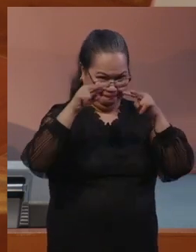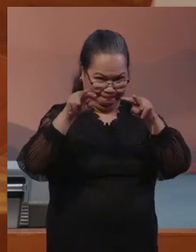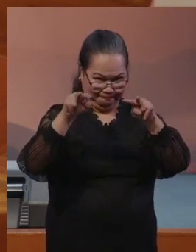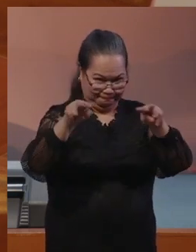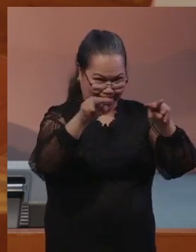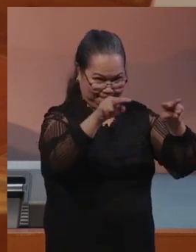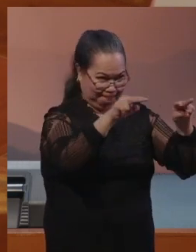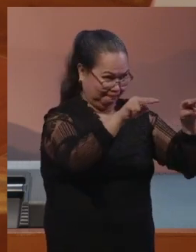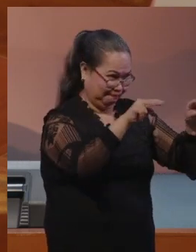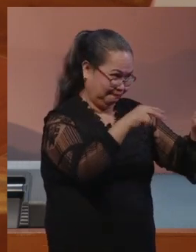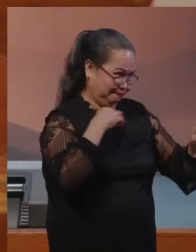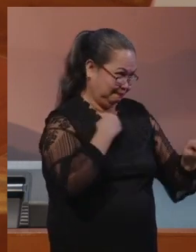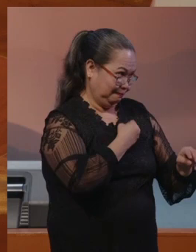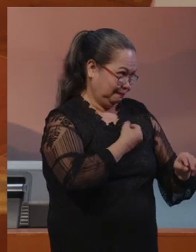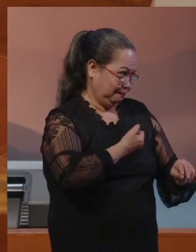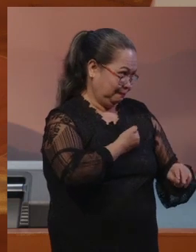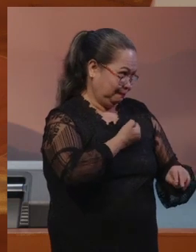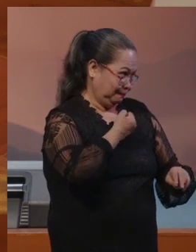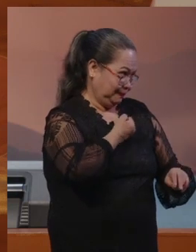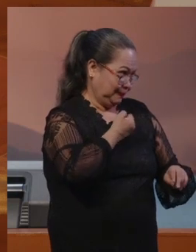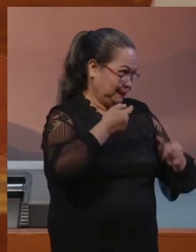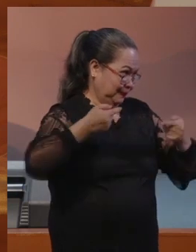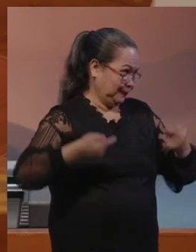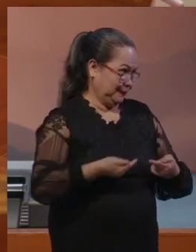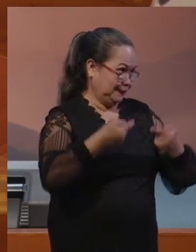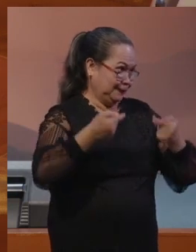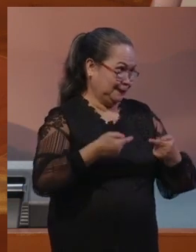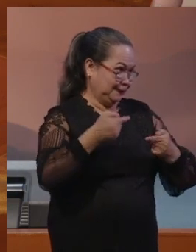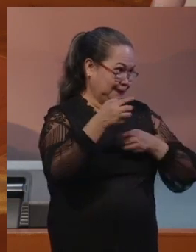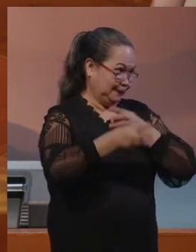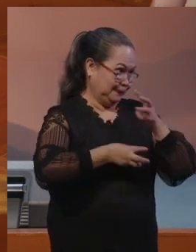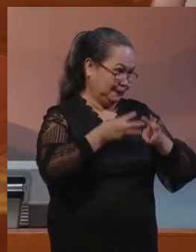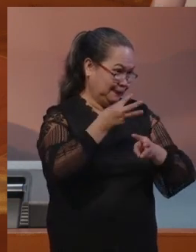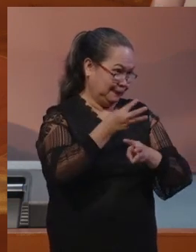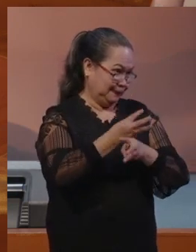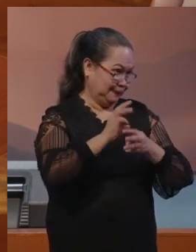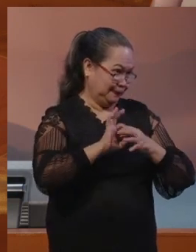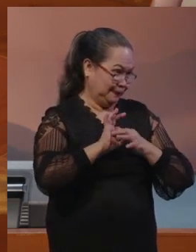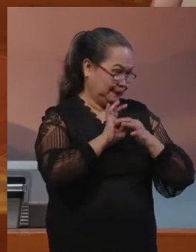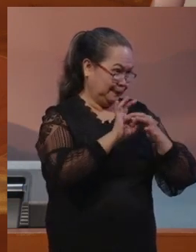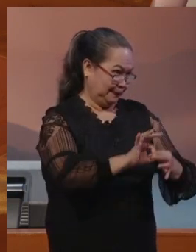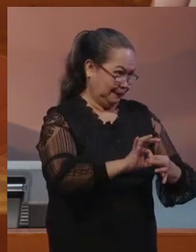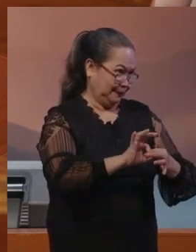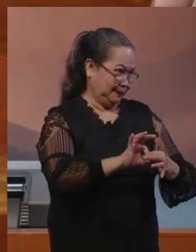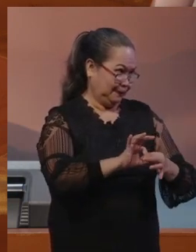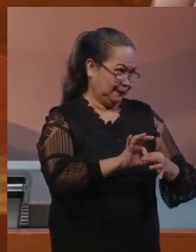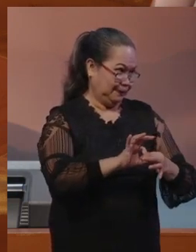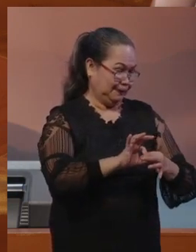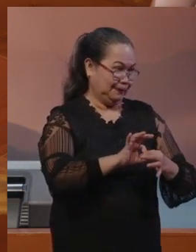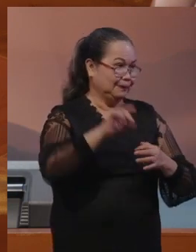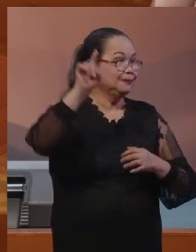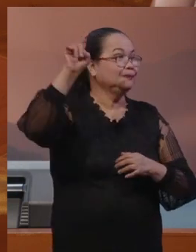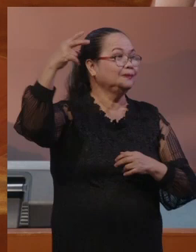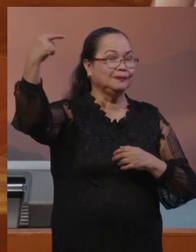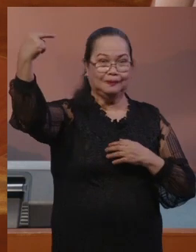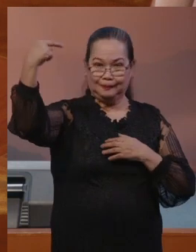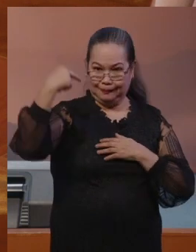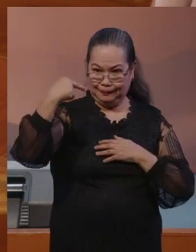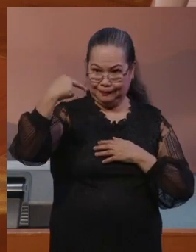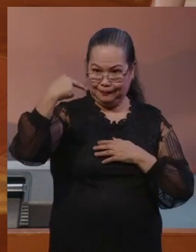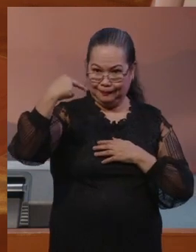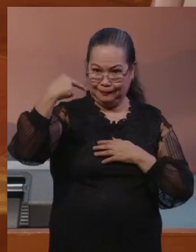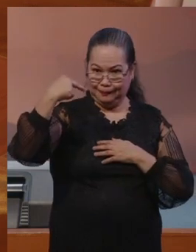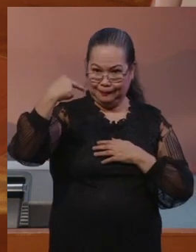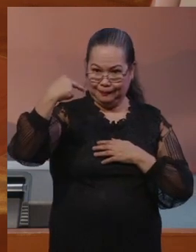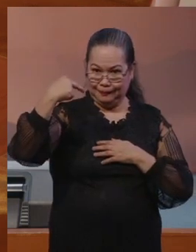Pinrostitute natin ang sarili natin sa kasalanan ng mundong ito. Sa kanyang paningin,